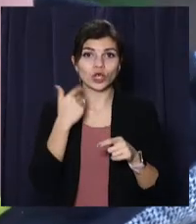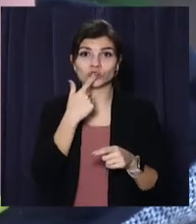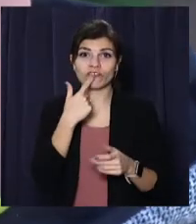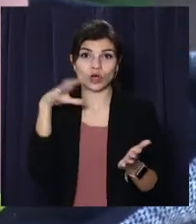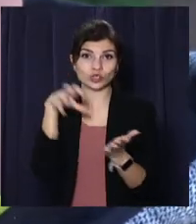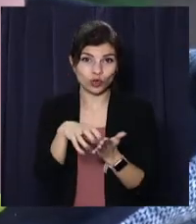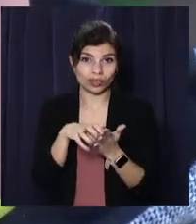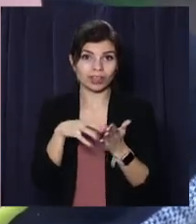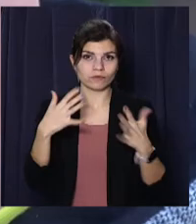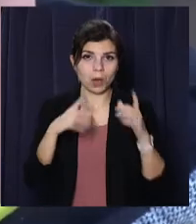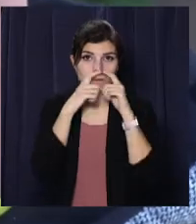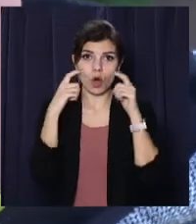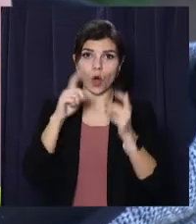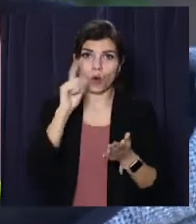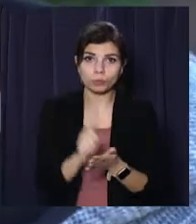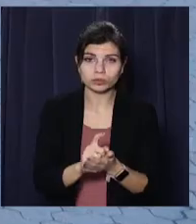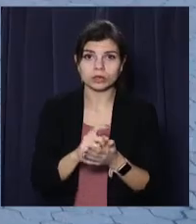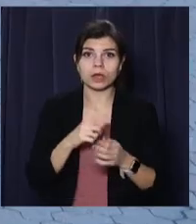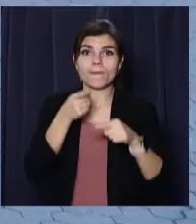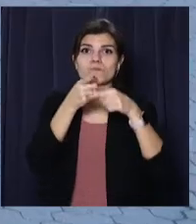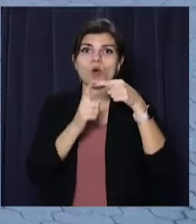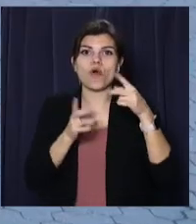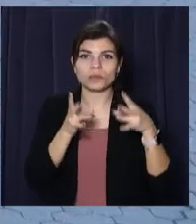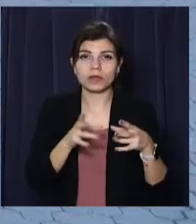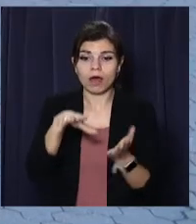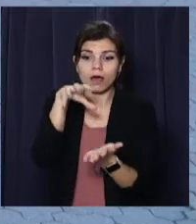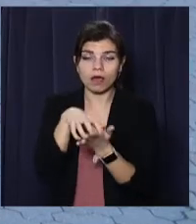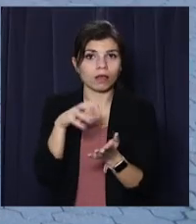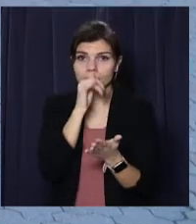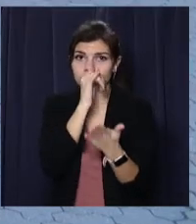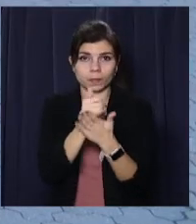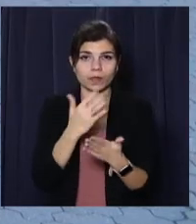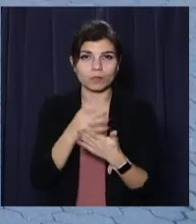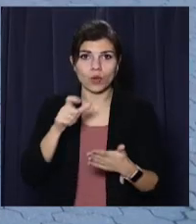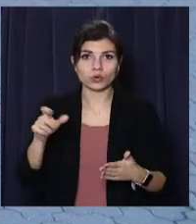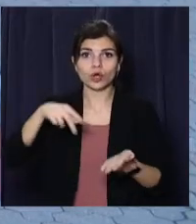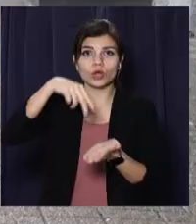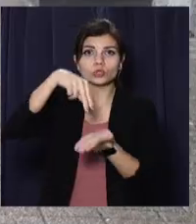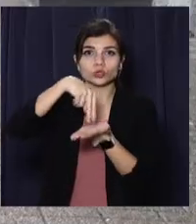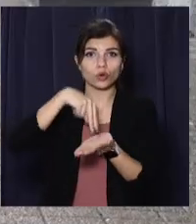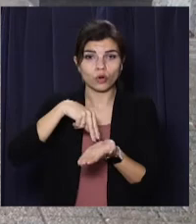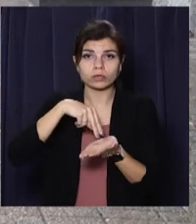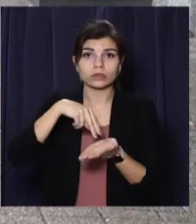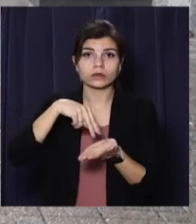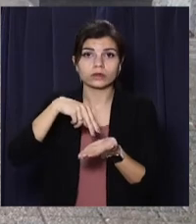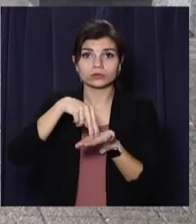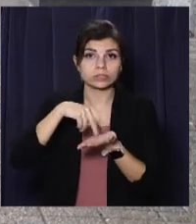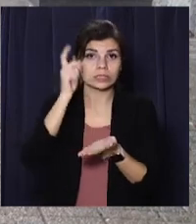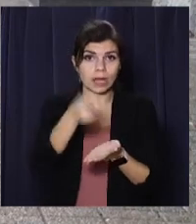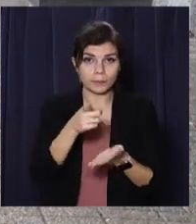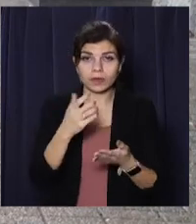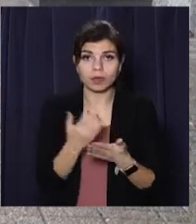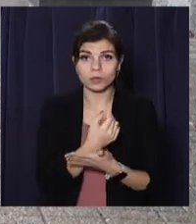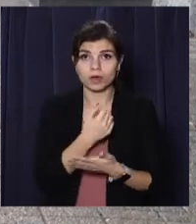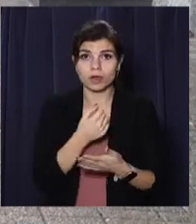зони карантину. Маски обов'язкові – це півбіди. Карантинні умови не дозволяли перевозити пасажирів стоячи. Черги на громадський транспорт у час